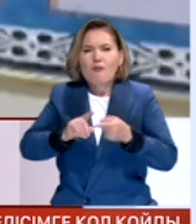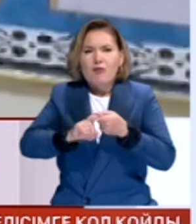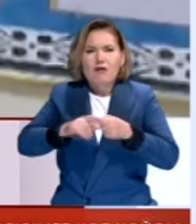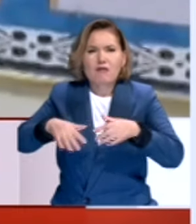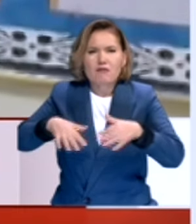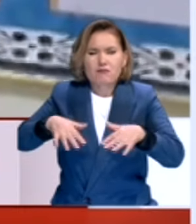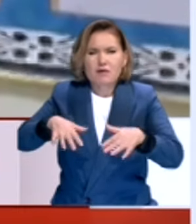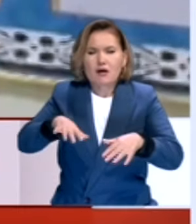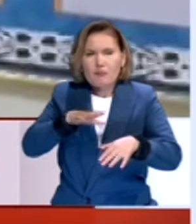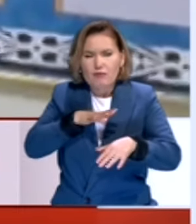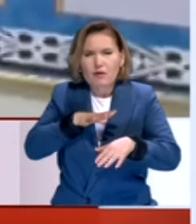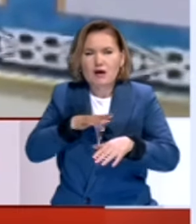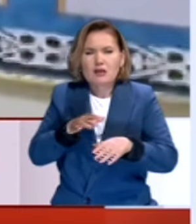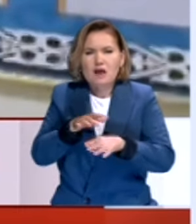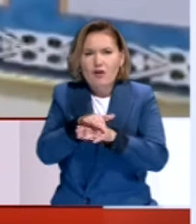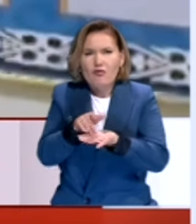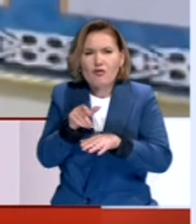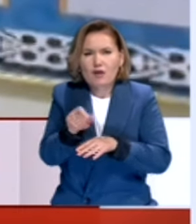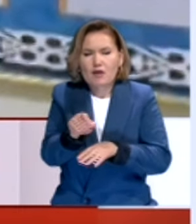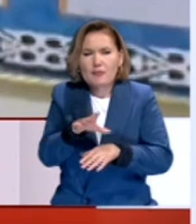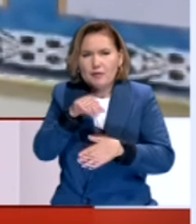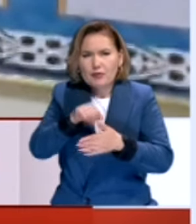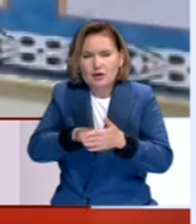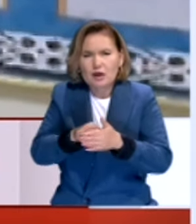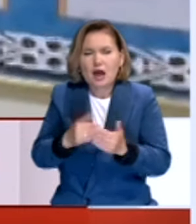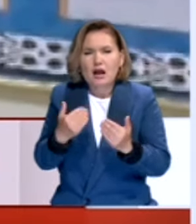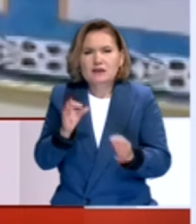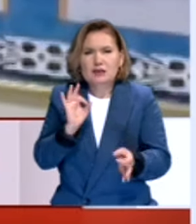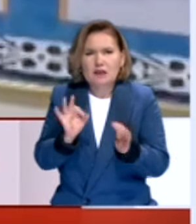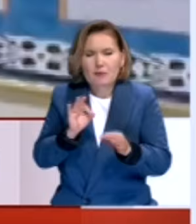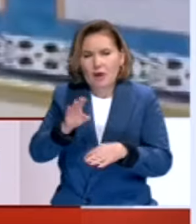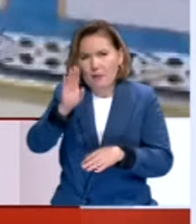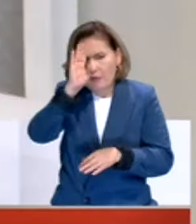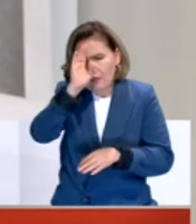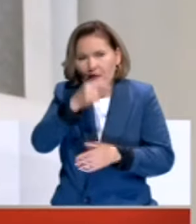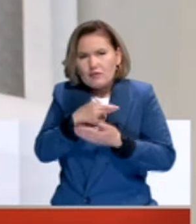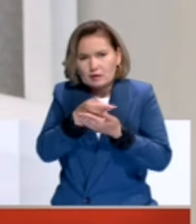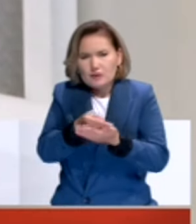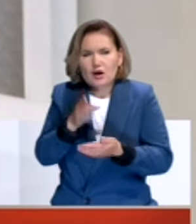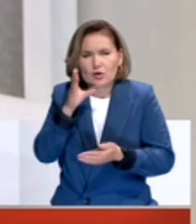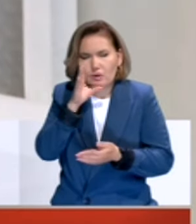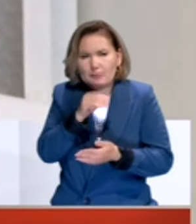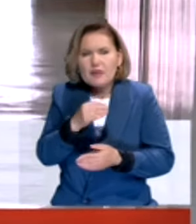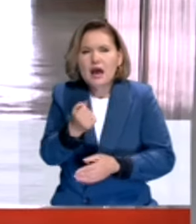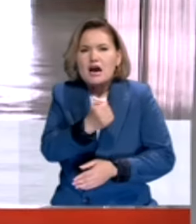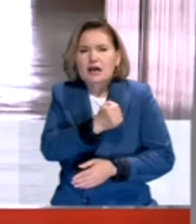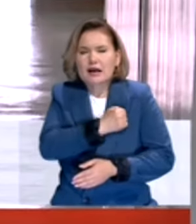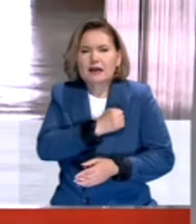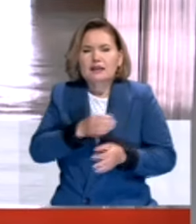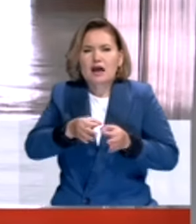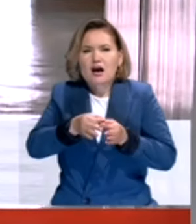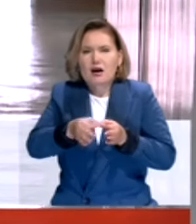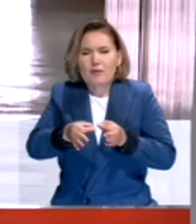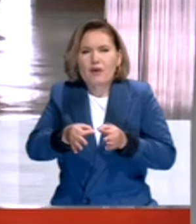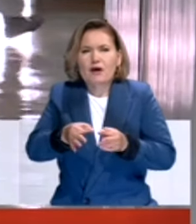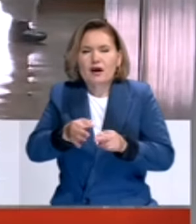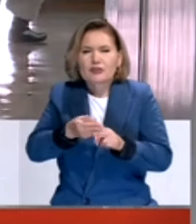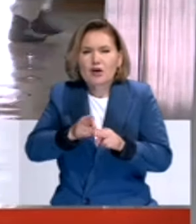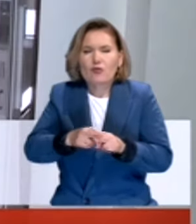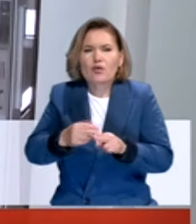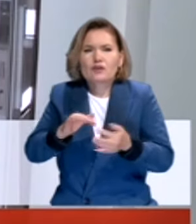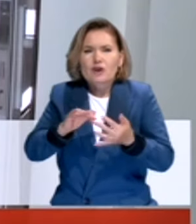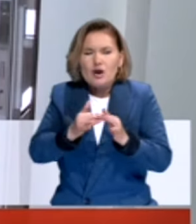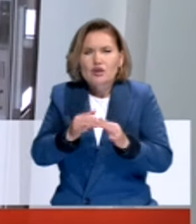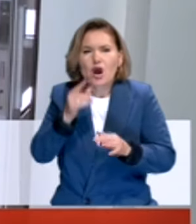жатыр. Жағдайы ауыр, тұрақты, динамикада. Емін қабылдап жатыр. Өкінішке орай Шел ауданында кенеден кесел жұқтырған